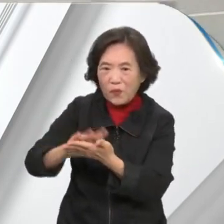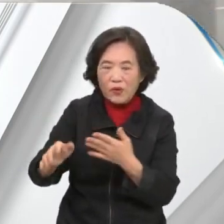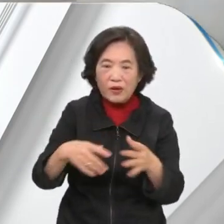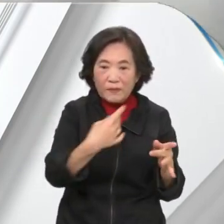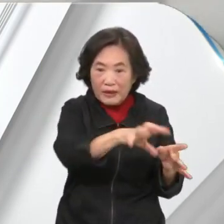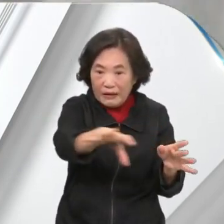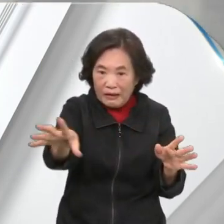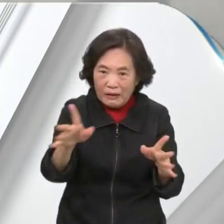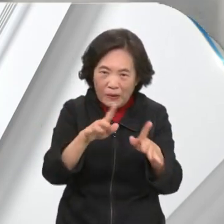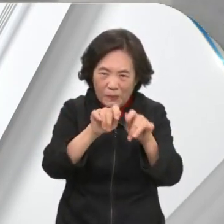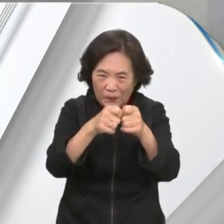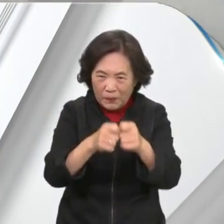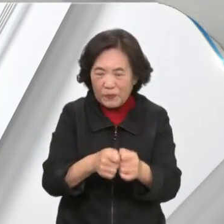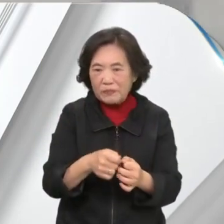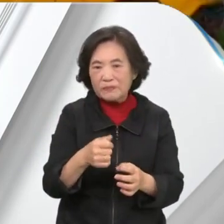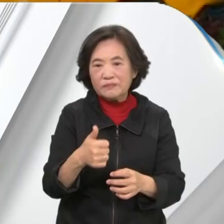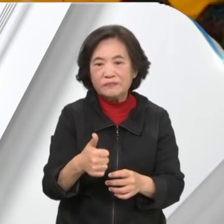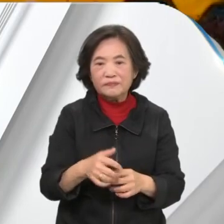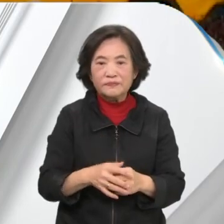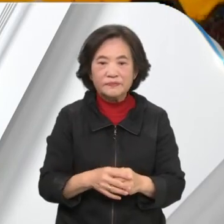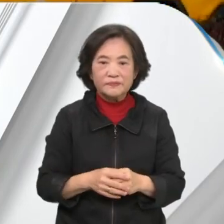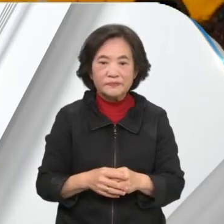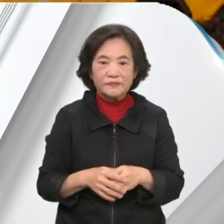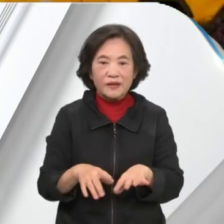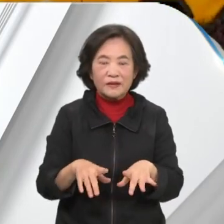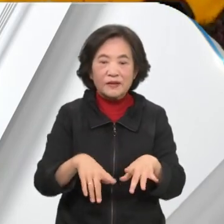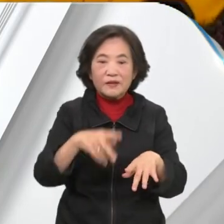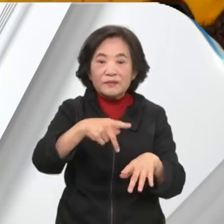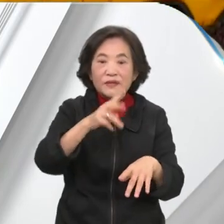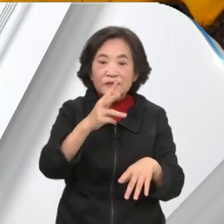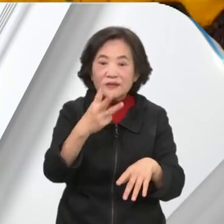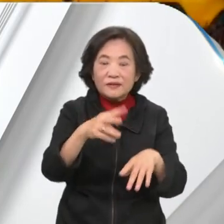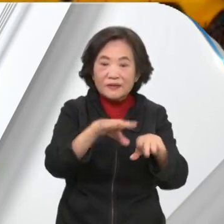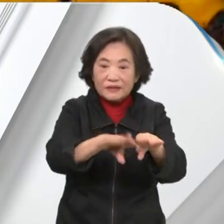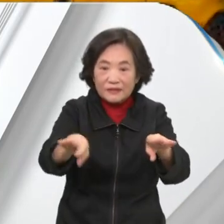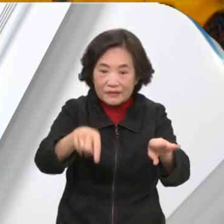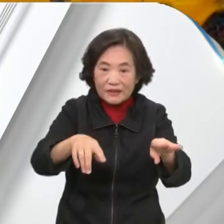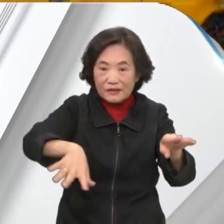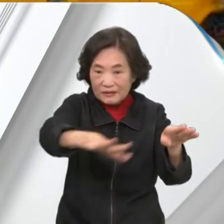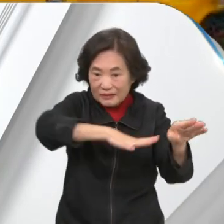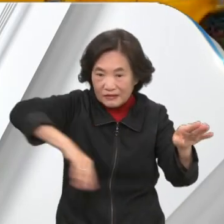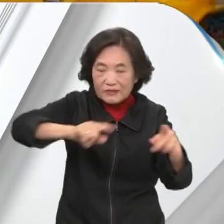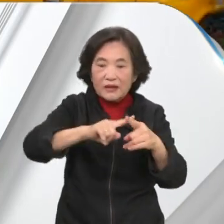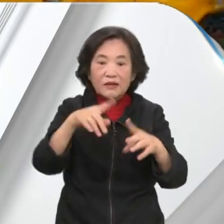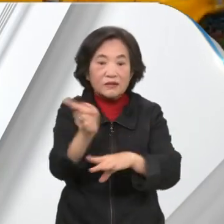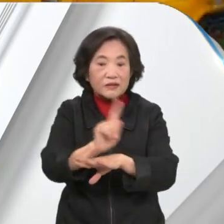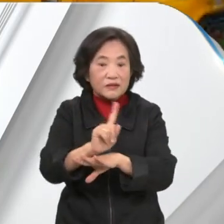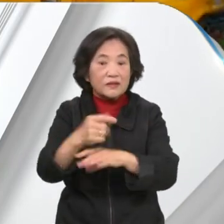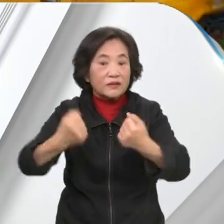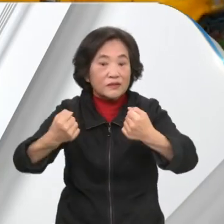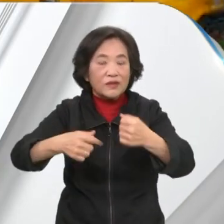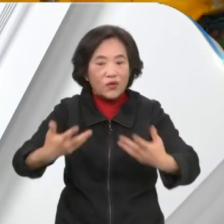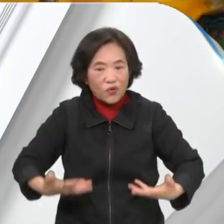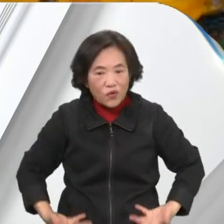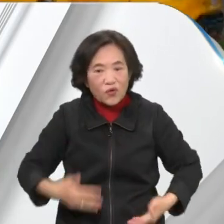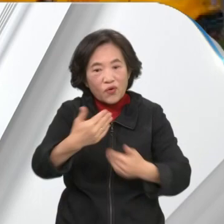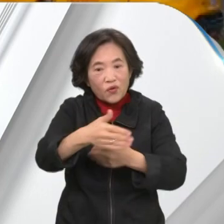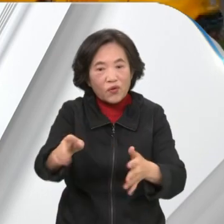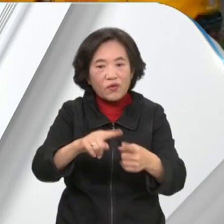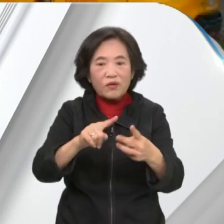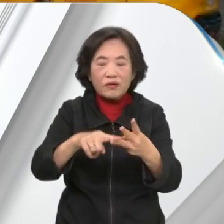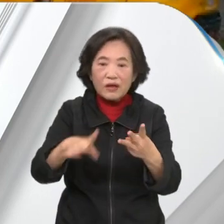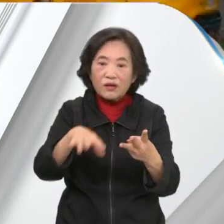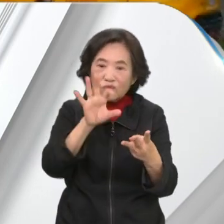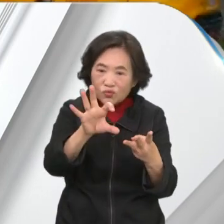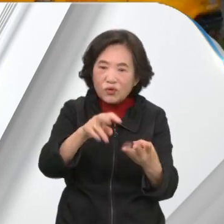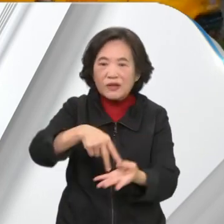所猜都爱消毒多。 T 三停车场的这个平面，以及计程车驾驶的休息室，还有厕